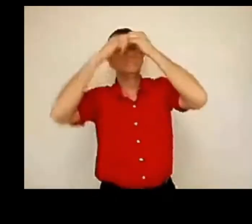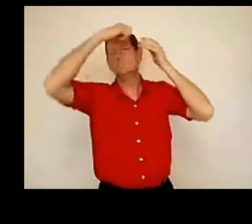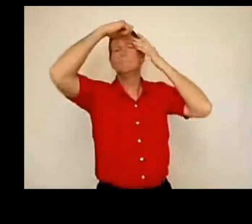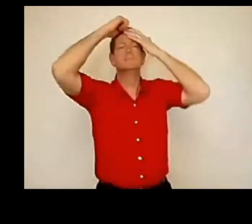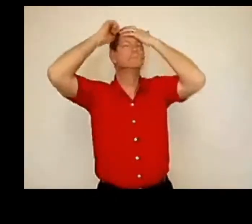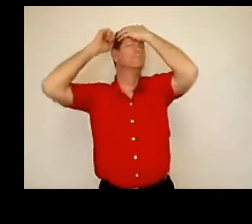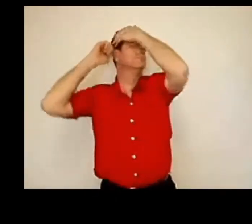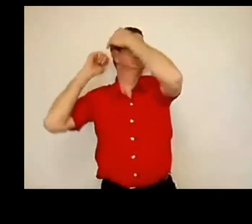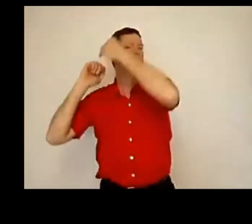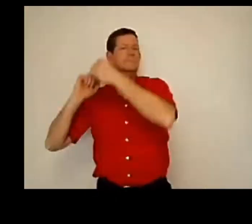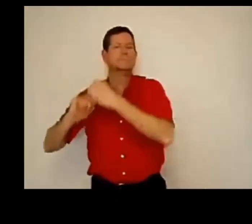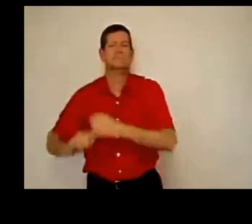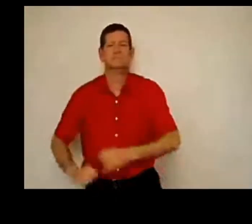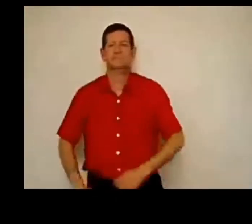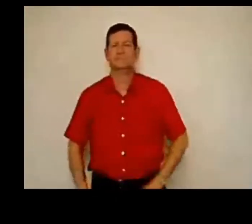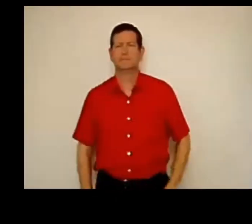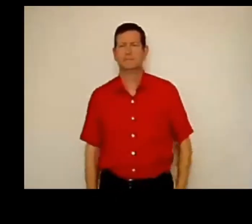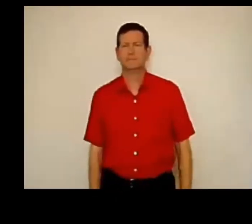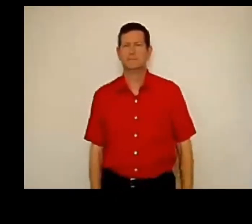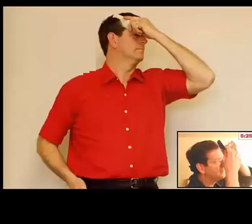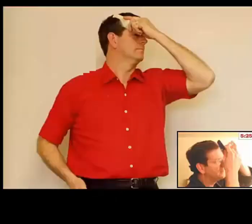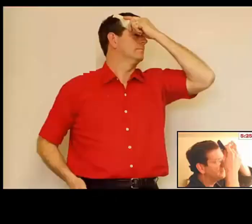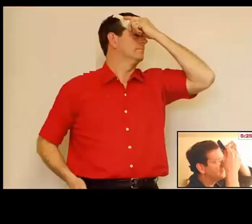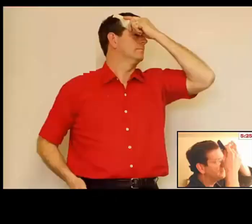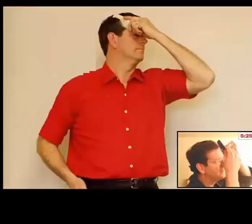Se peigner.